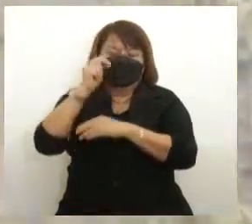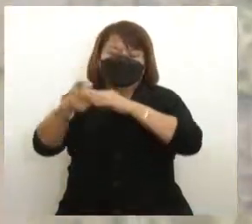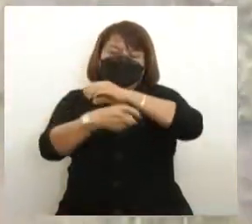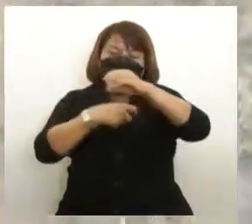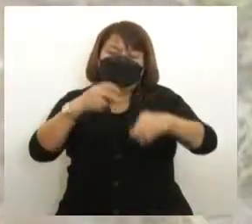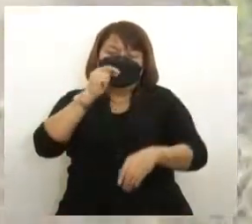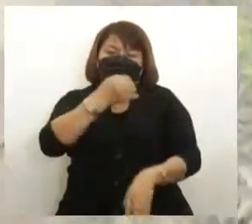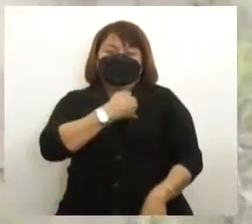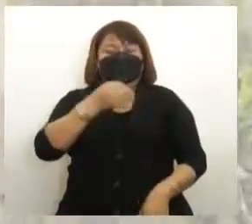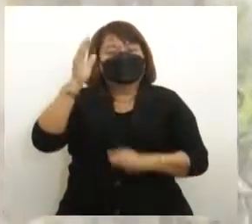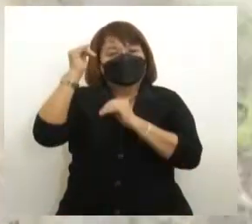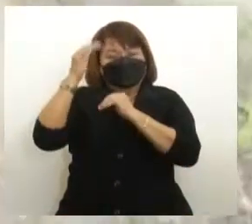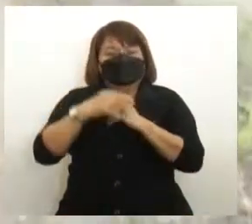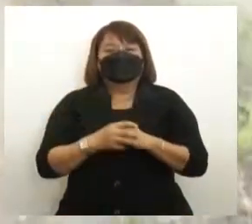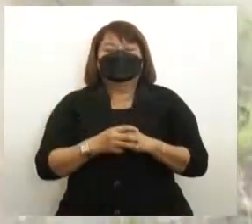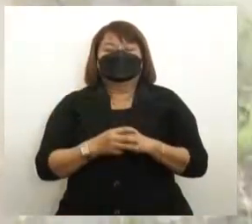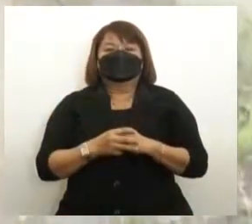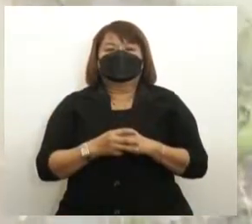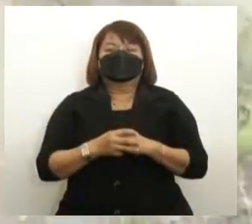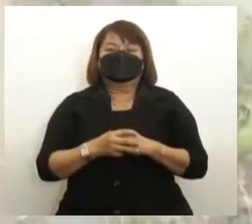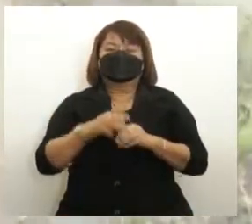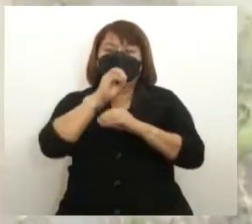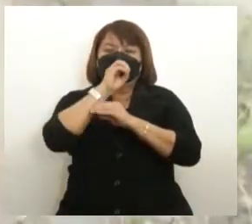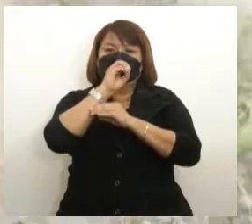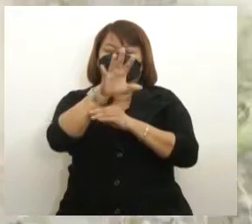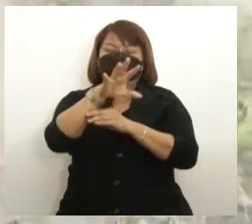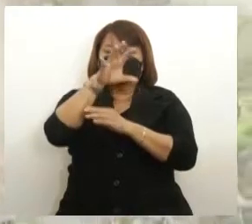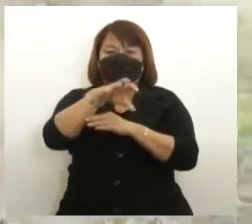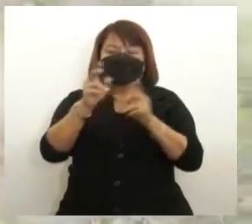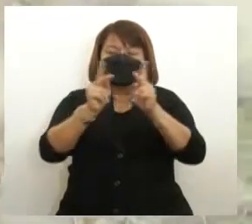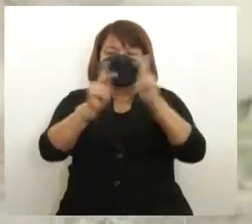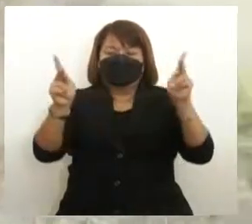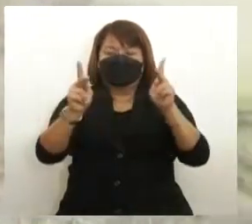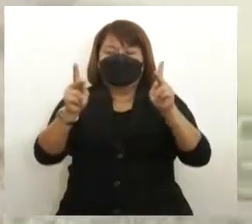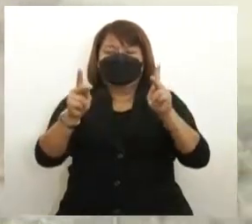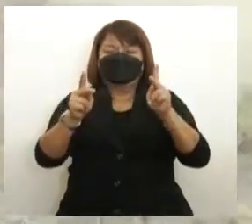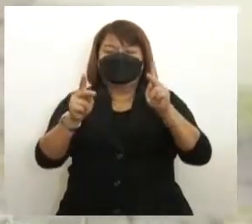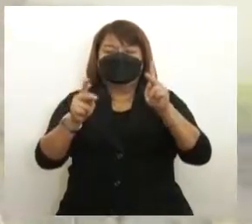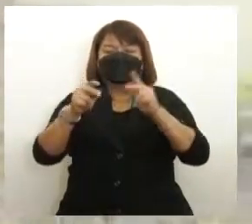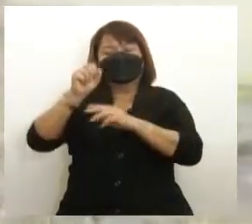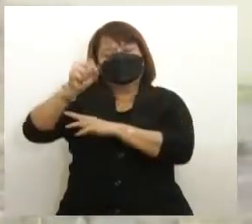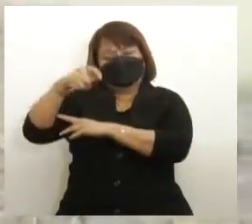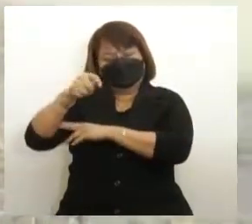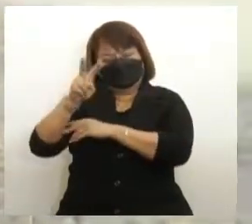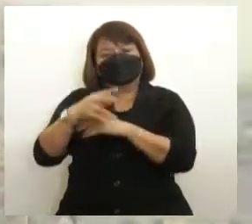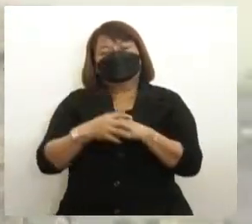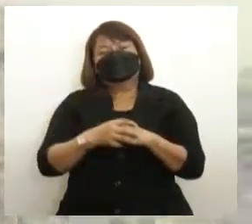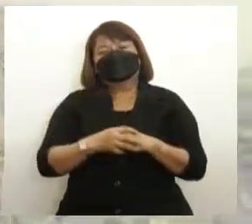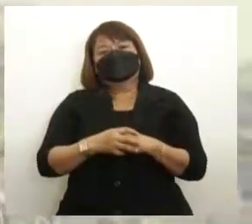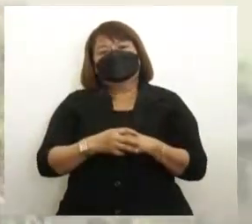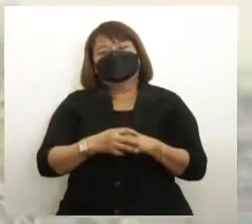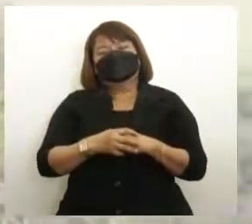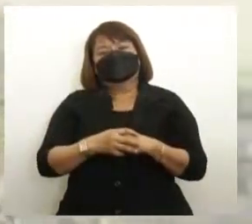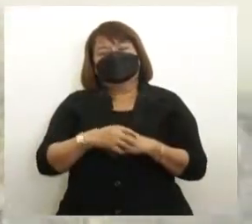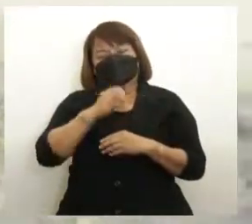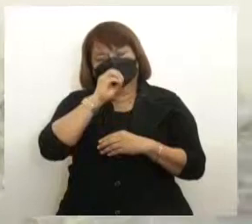สวิทย์นะครับจากการประกาศของสำนักงานคณะกรรมการการศึกษาพื้นฐานนะครับโดยท่านลำพรปิณสานะครับท่านประกาศว่